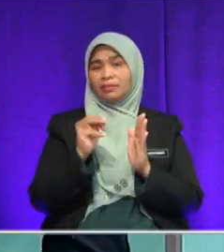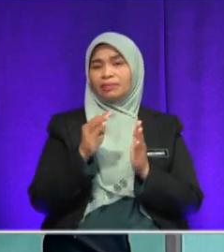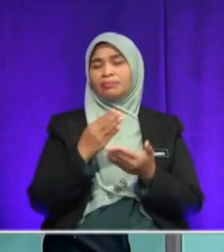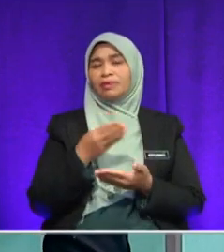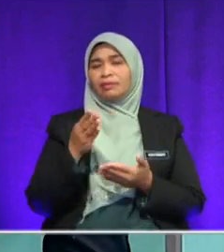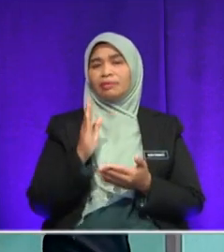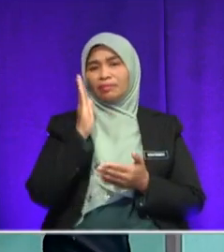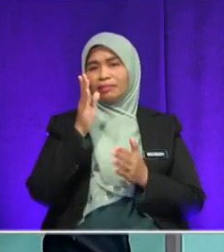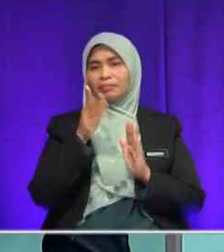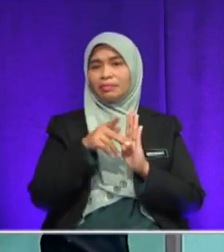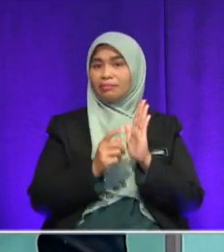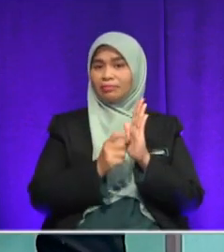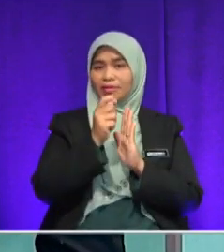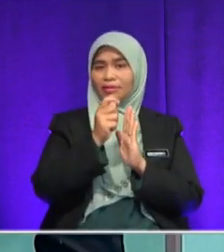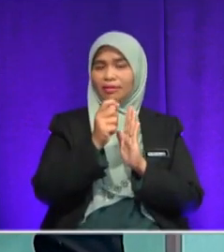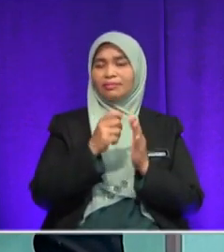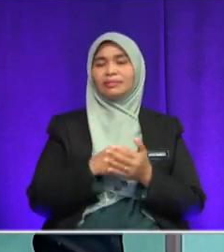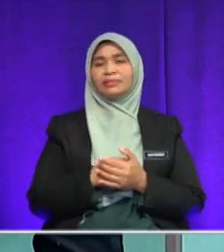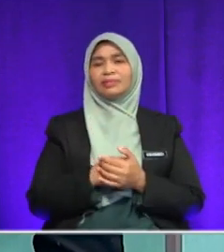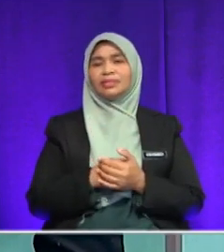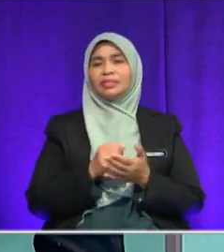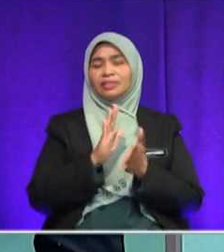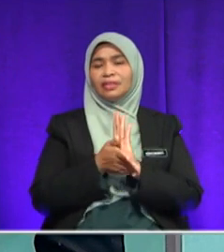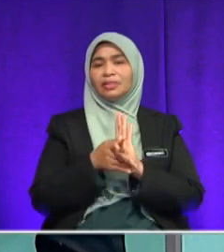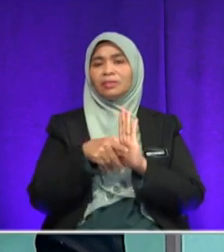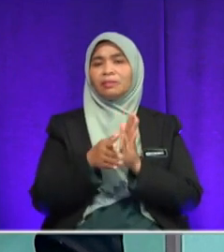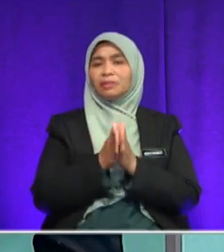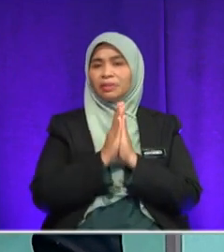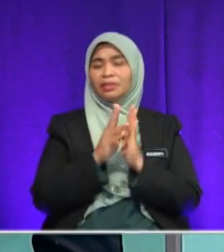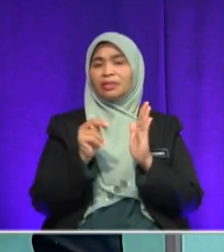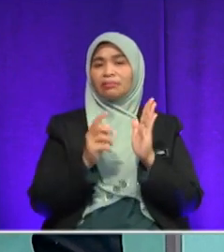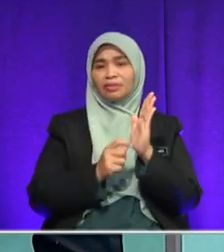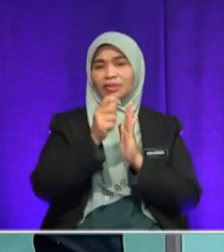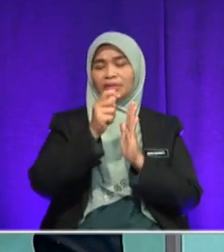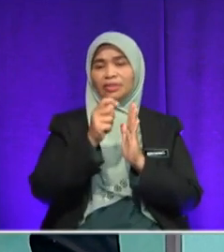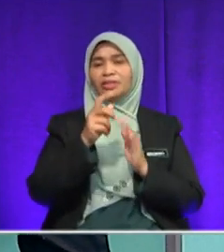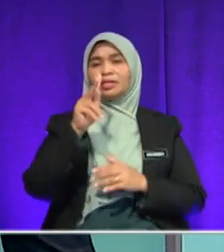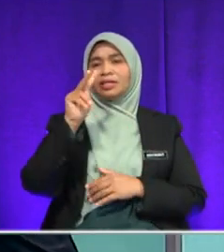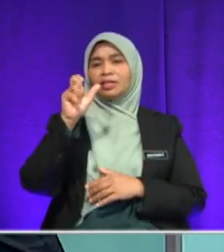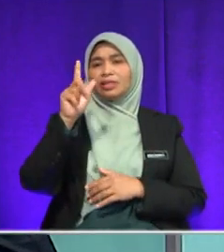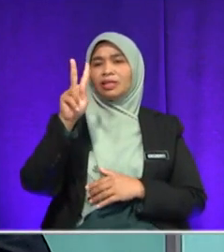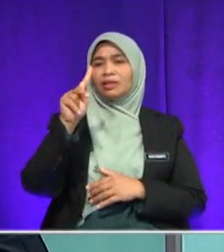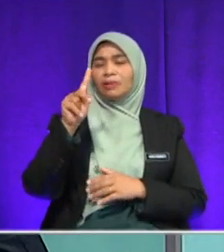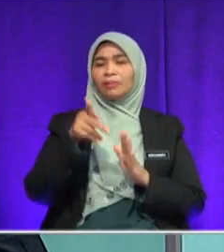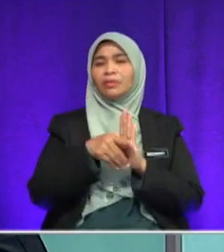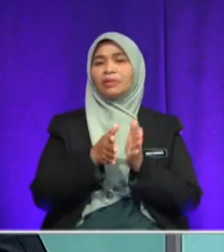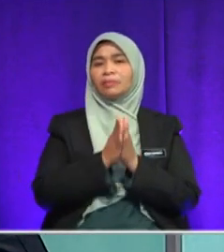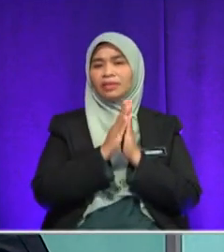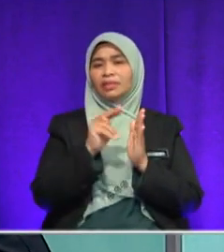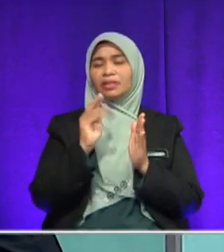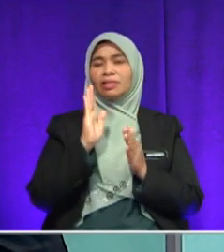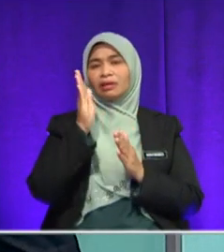akan meningkat. So bila permintaan ke atas barang akan meningkat, keluk permintaan akan beralih ke